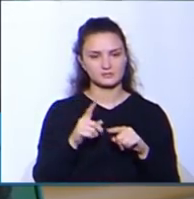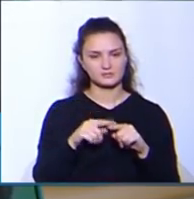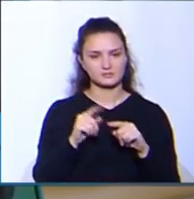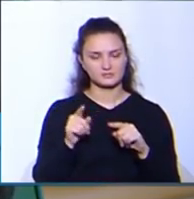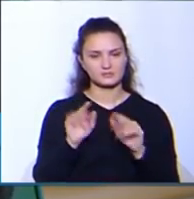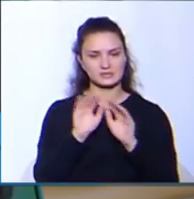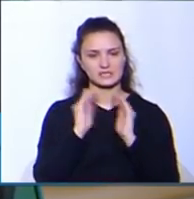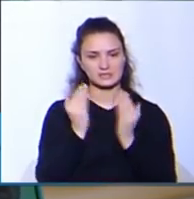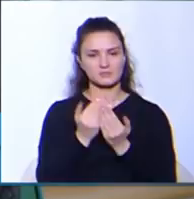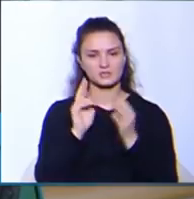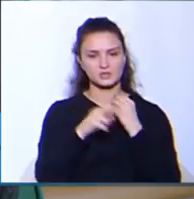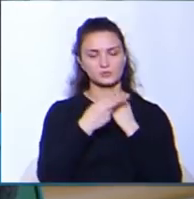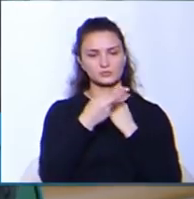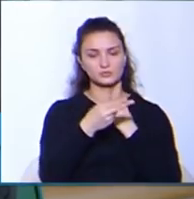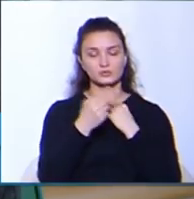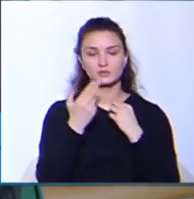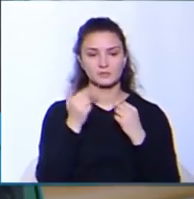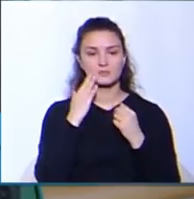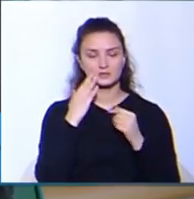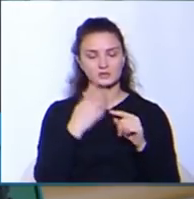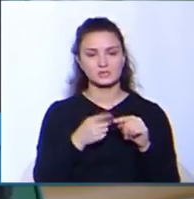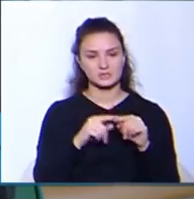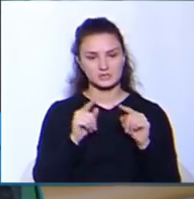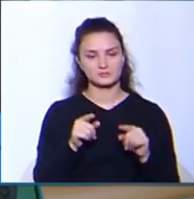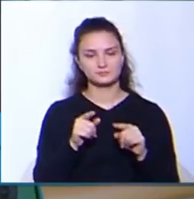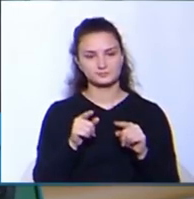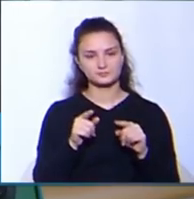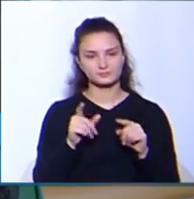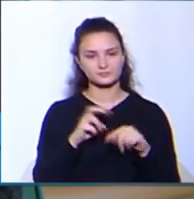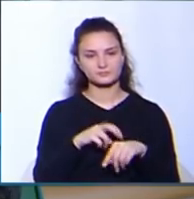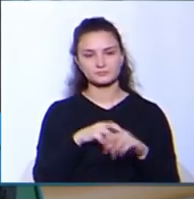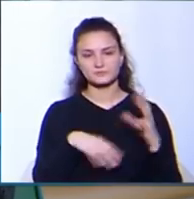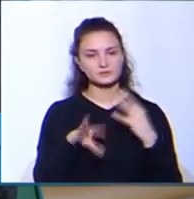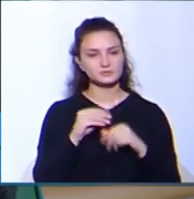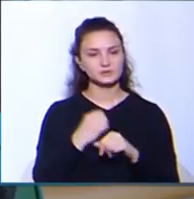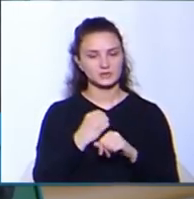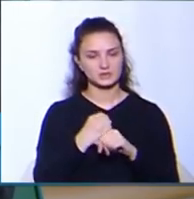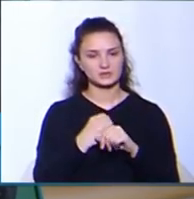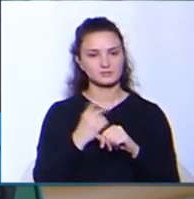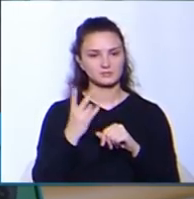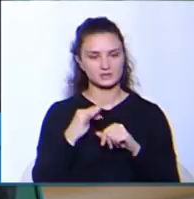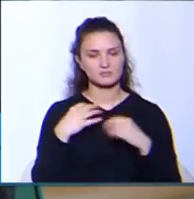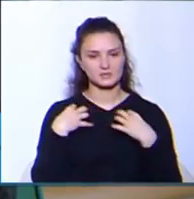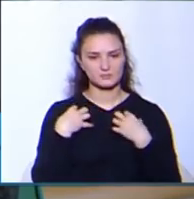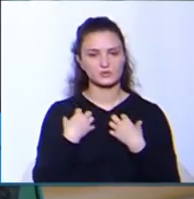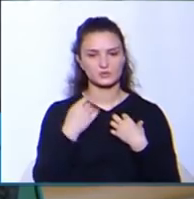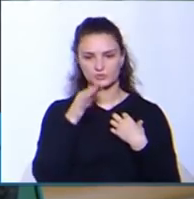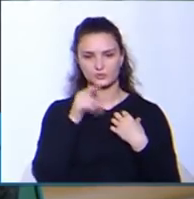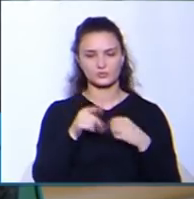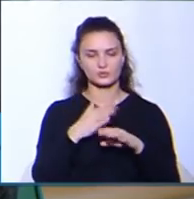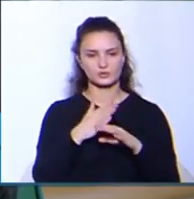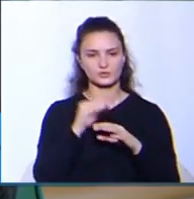წოდებულ რეანიმაციულ განყოფილებაში. მართალია ესენი ხვდებიან. მე ქიმი ყველაფერს აკეთებს, მაგრამ დგება სამწუხაროდ მომენტი,